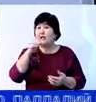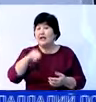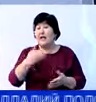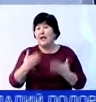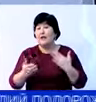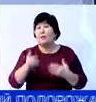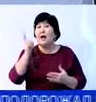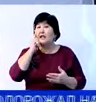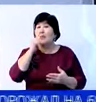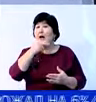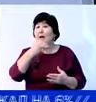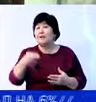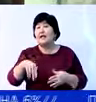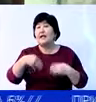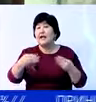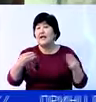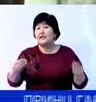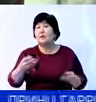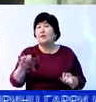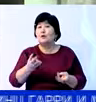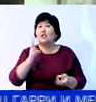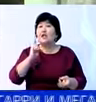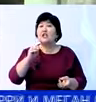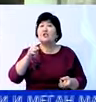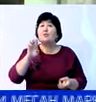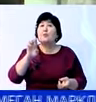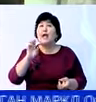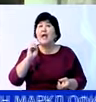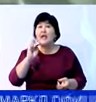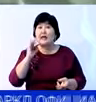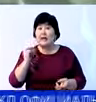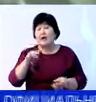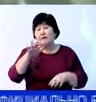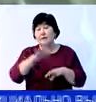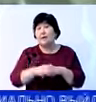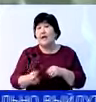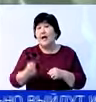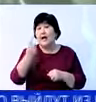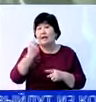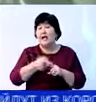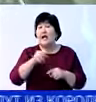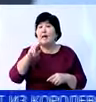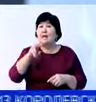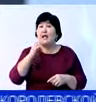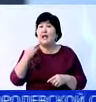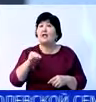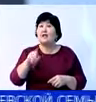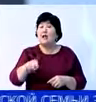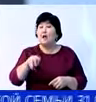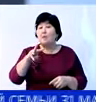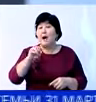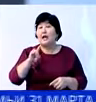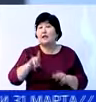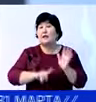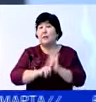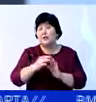на мобильном приложении и раздавать потребителям кэшбэки. Конгломерат Банк официально появится на Play Market и App Store в марте.